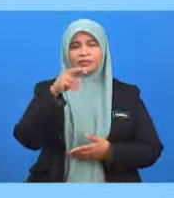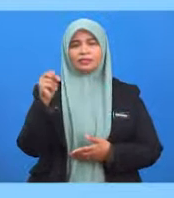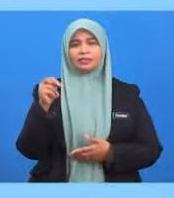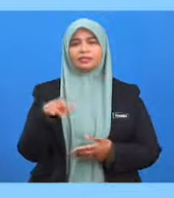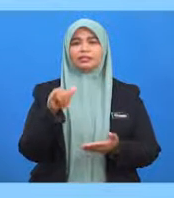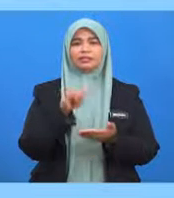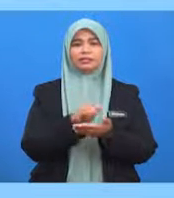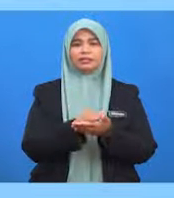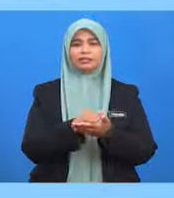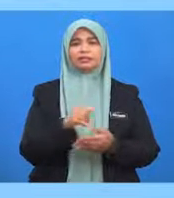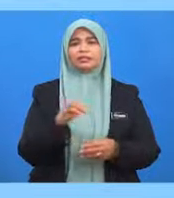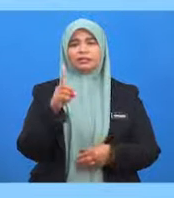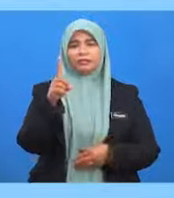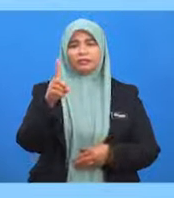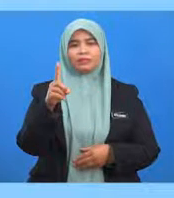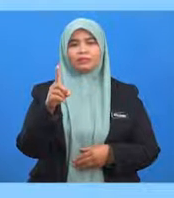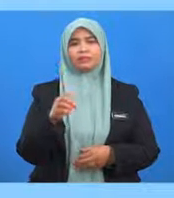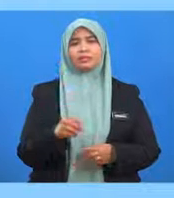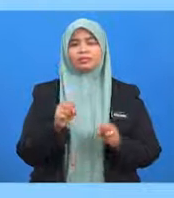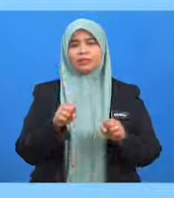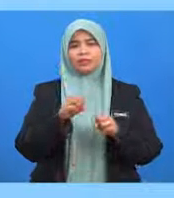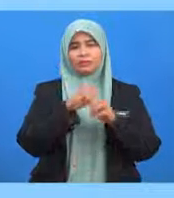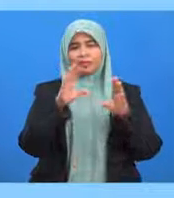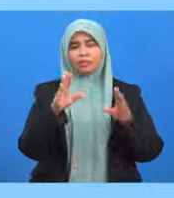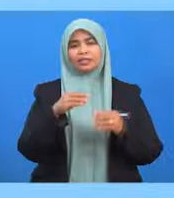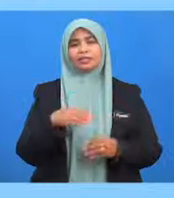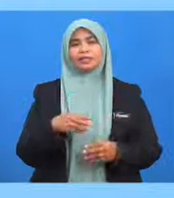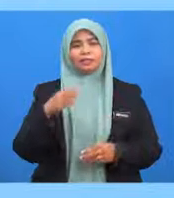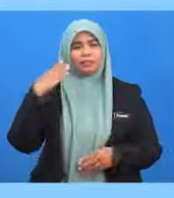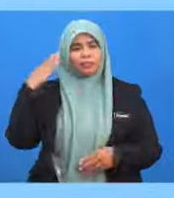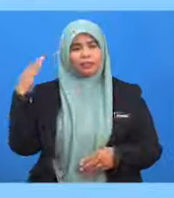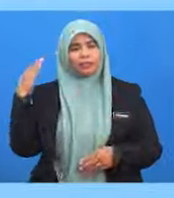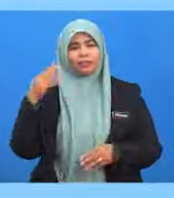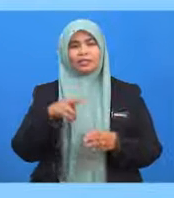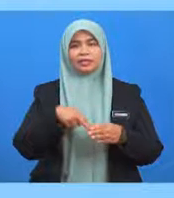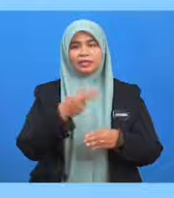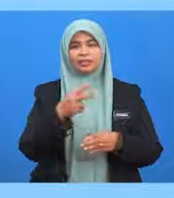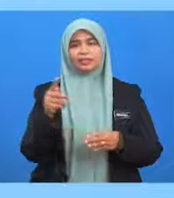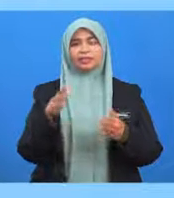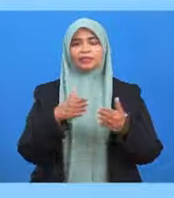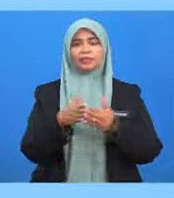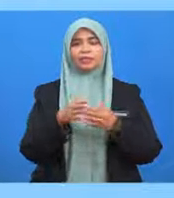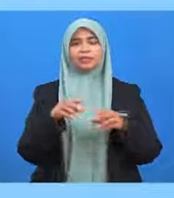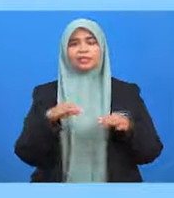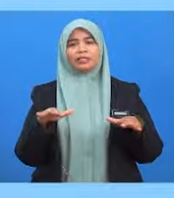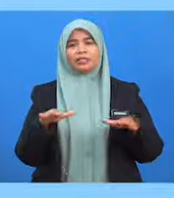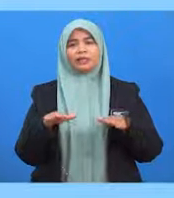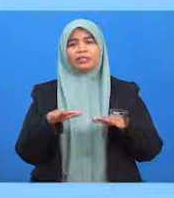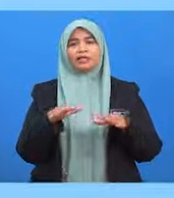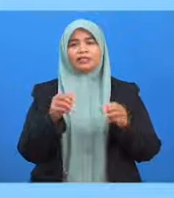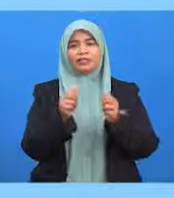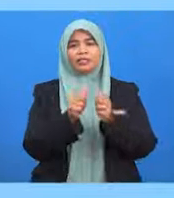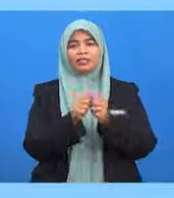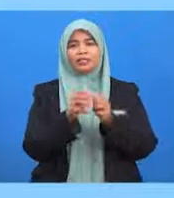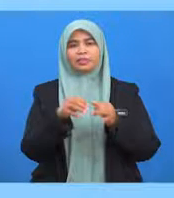iaitu pertama, kamu boleh menyatakan bunyi dihasilkan oleh getaran